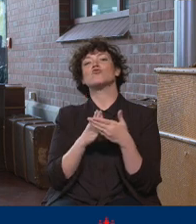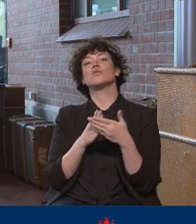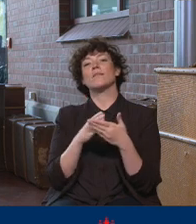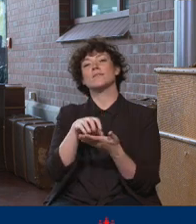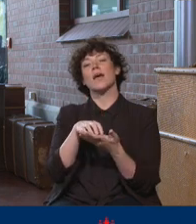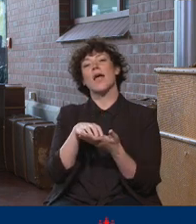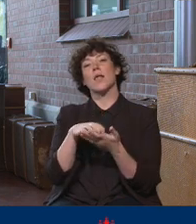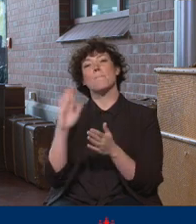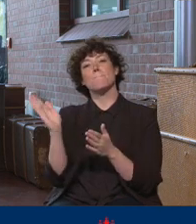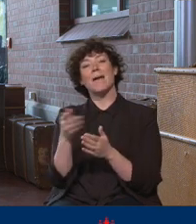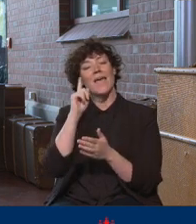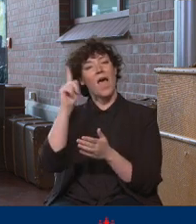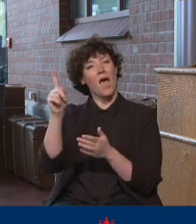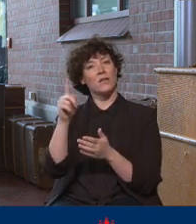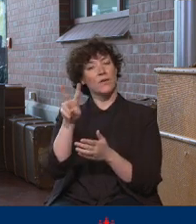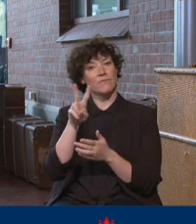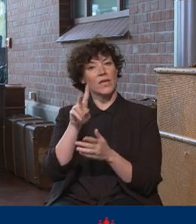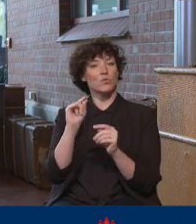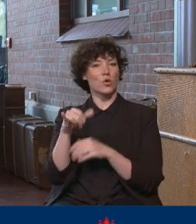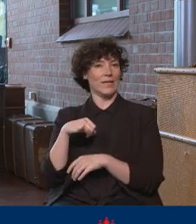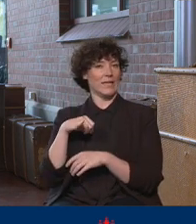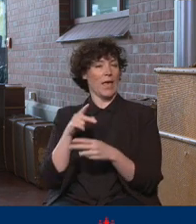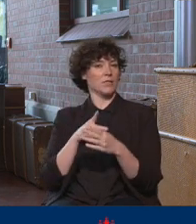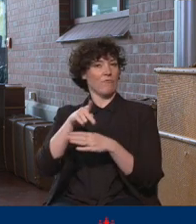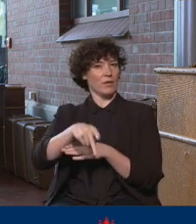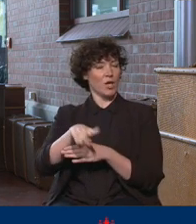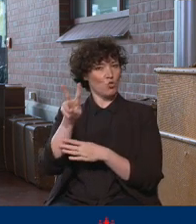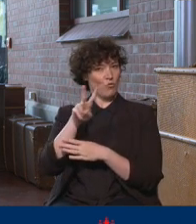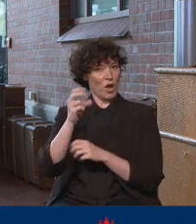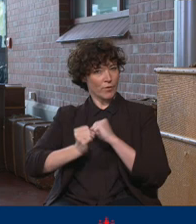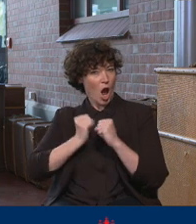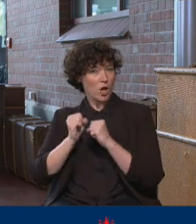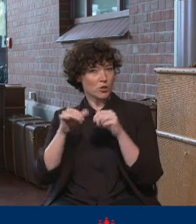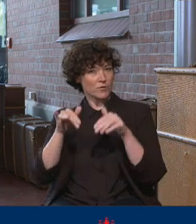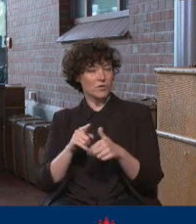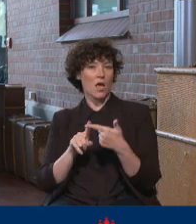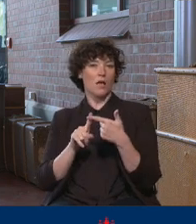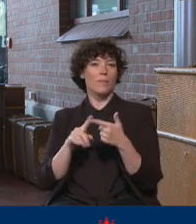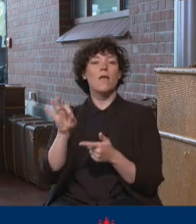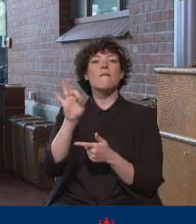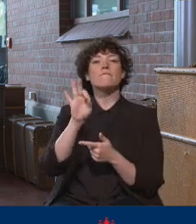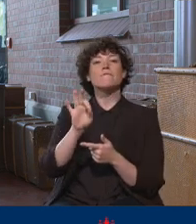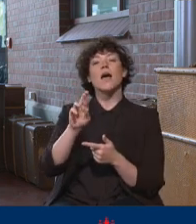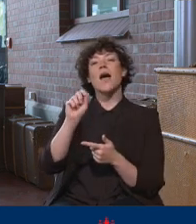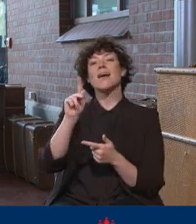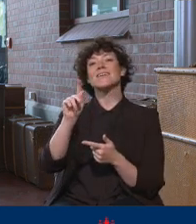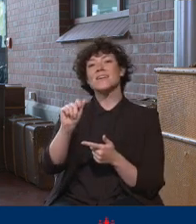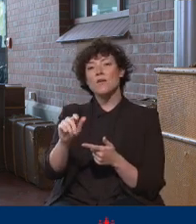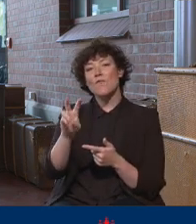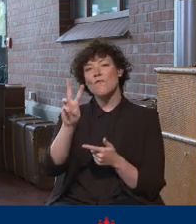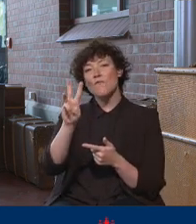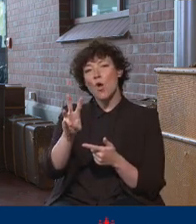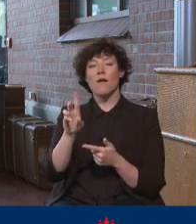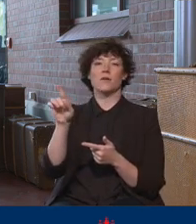der interessenvertreter denn und interessenvertretern die auf der veddel aktiv sind wir haben vor franck wolgast von der